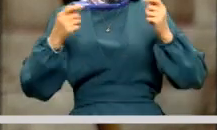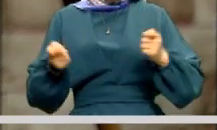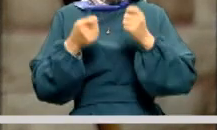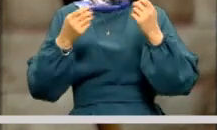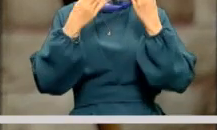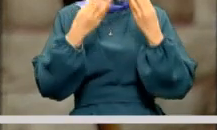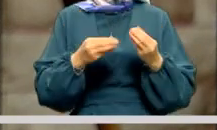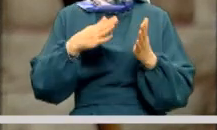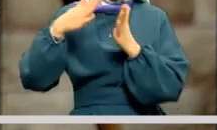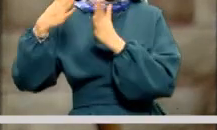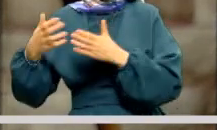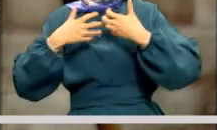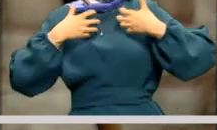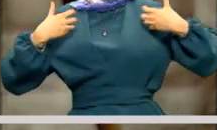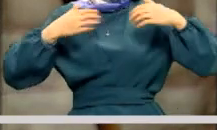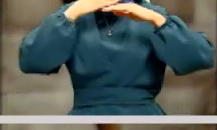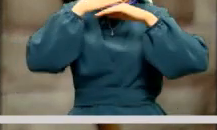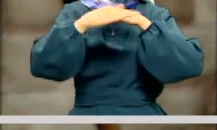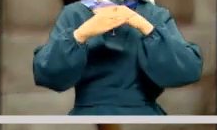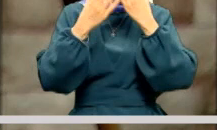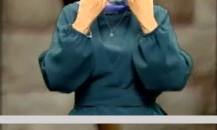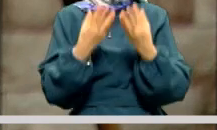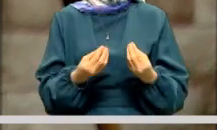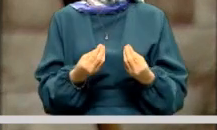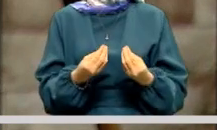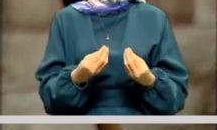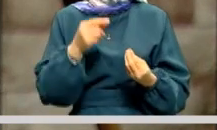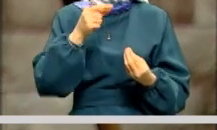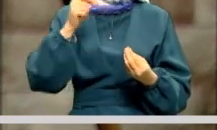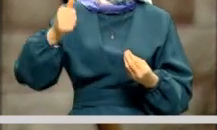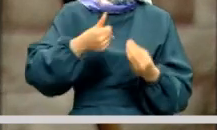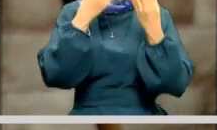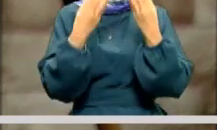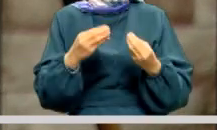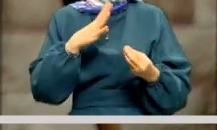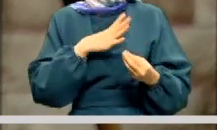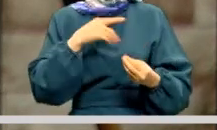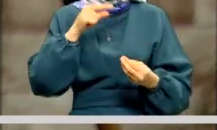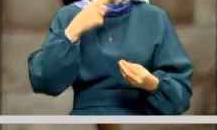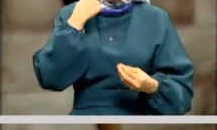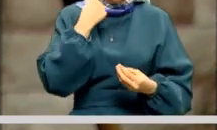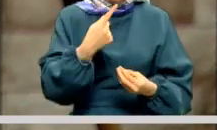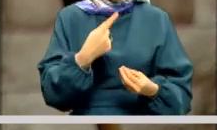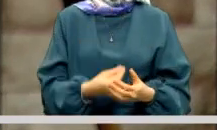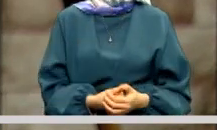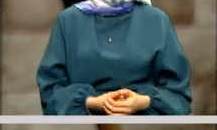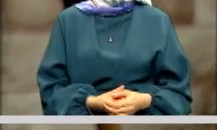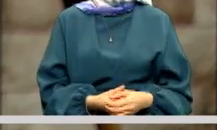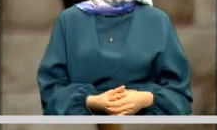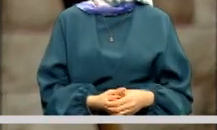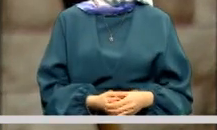bir taraftan güvenli toplumu da inşa etmede ciddi rol alıyor yani bunu bunu göz ardı etmememiz gerekiyor